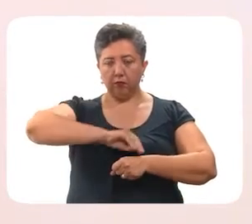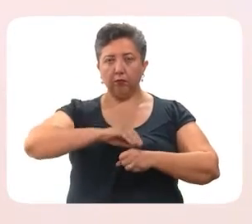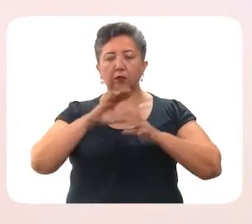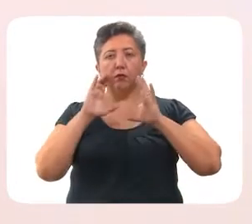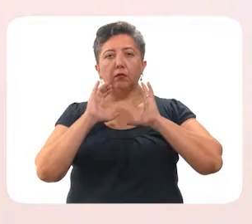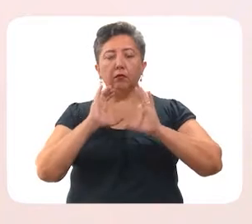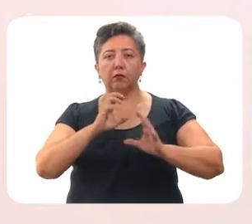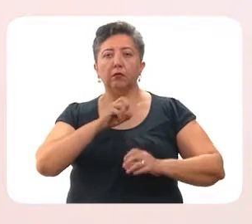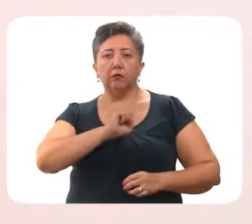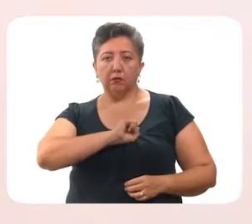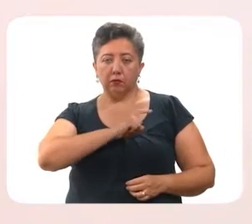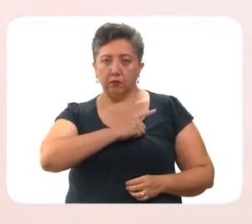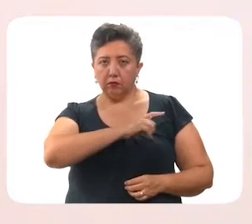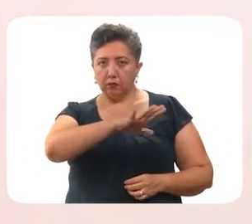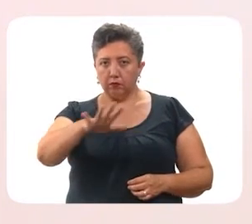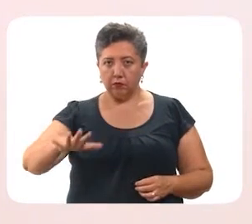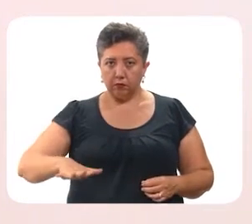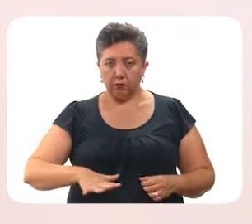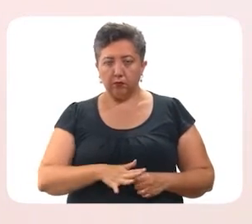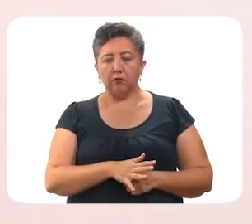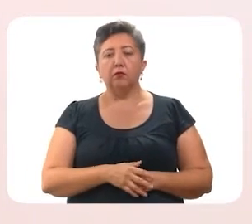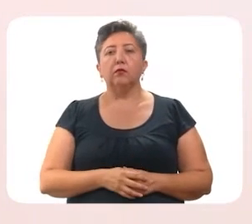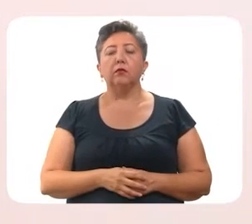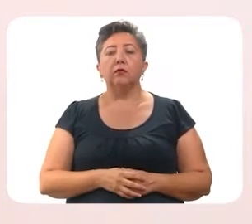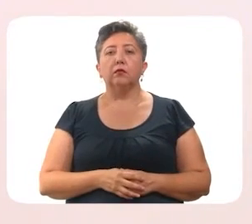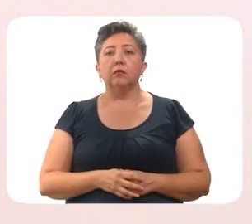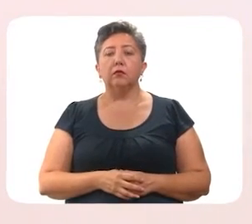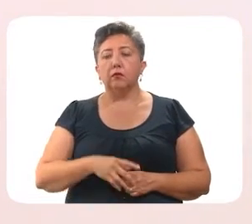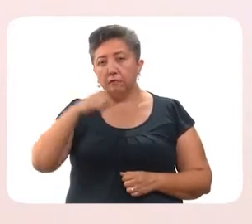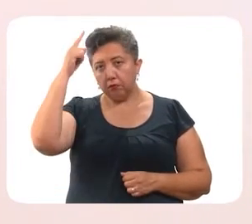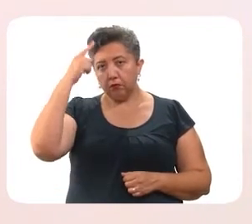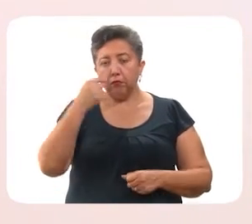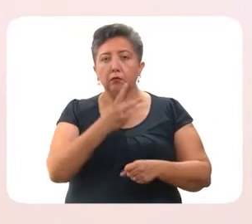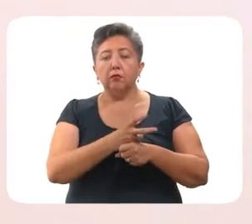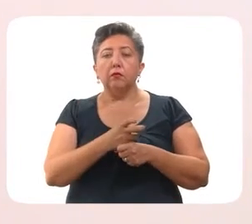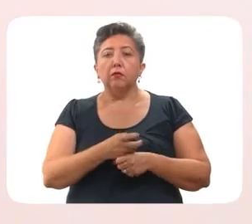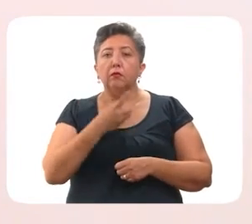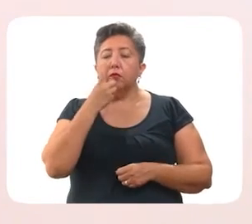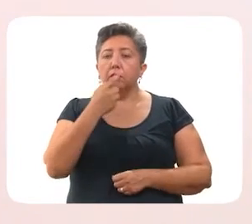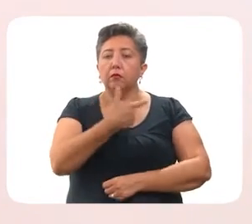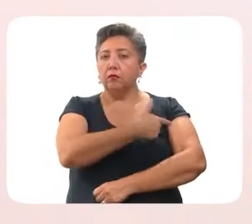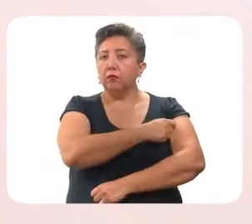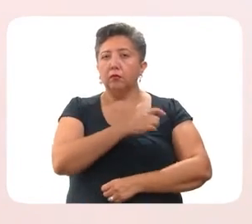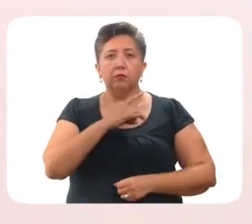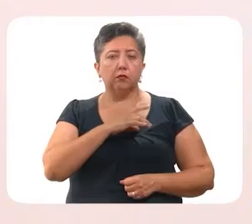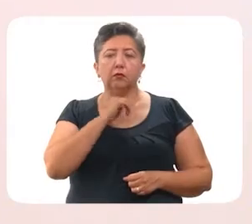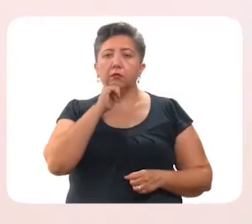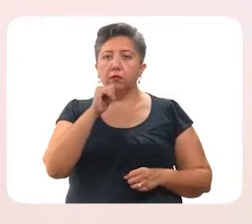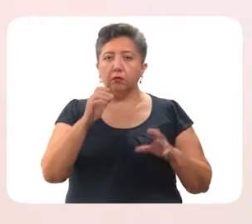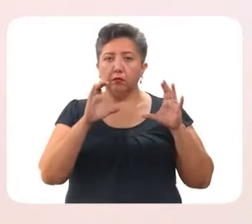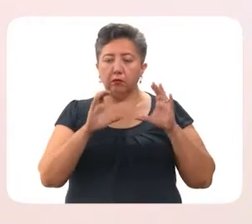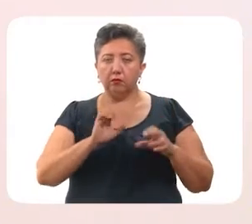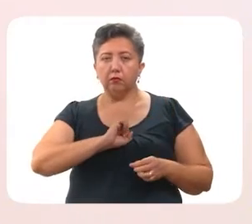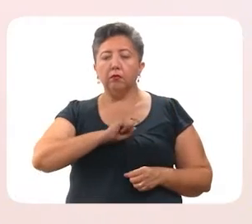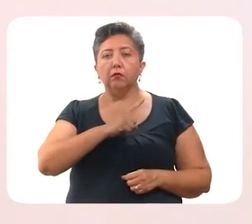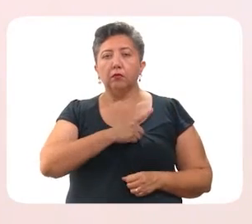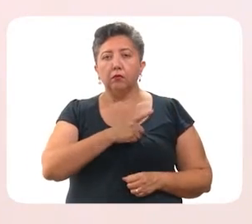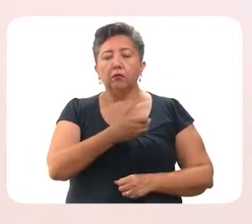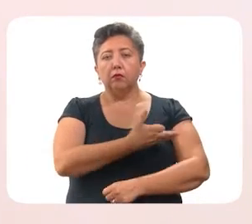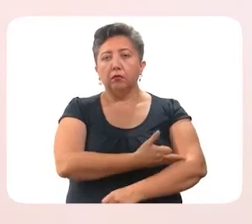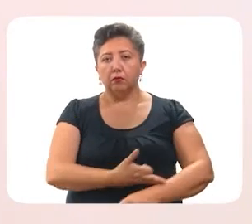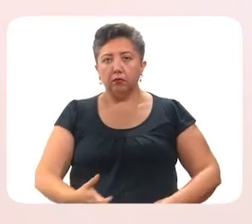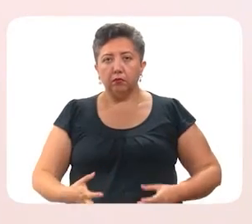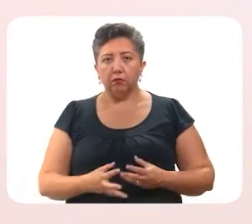kameyhanak, le pischio, yan, kajal, tio, osyal, wale, kumetile, zakiahobo, helbishto, le tiek, n95, tumen, le gelobo, tak, yokol,